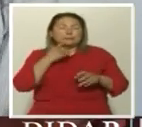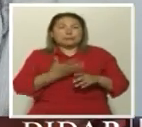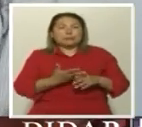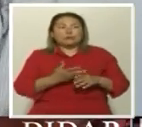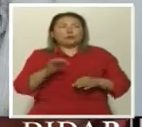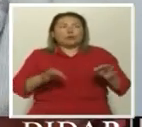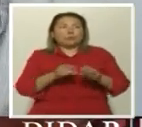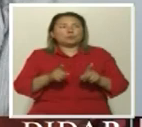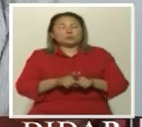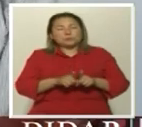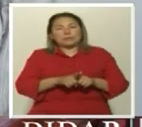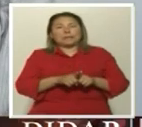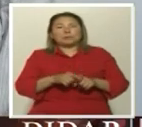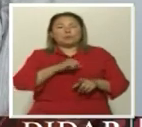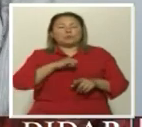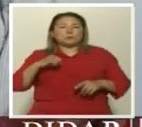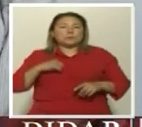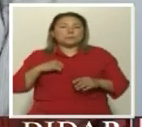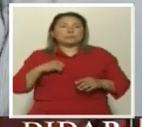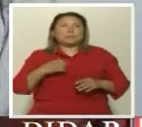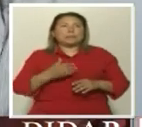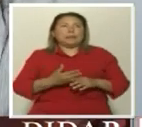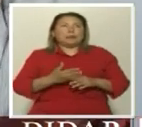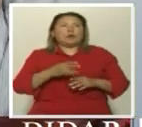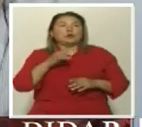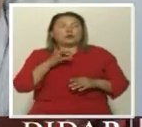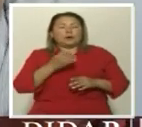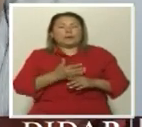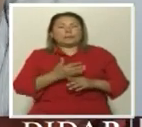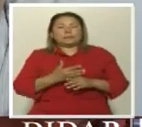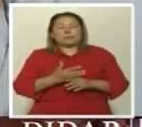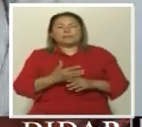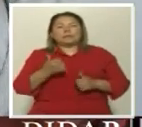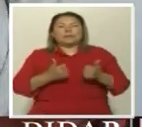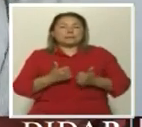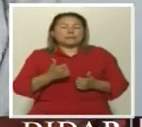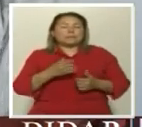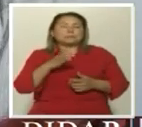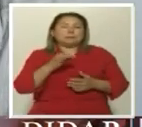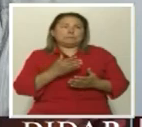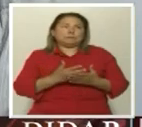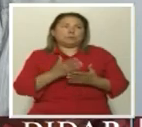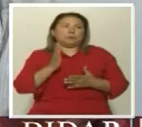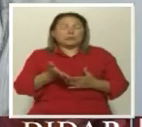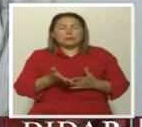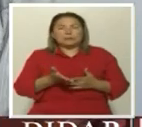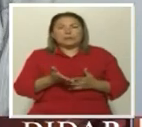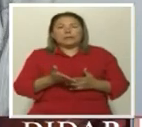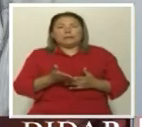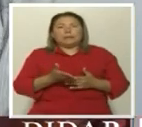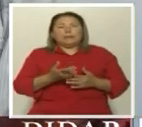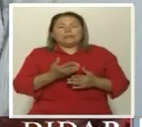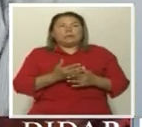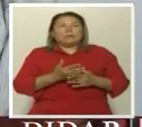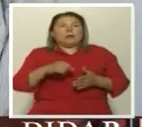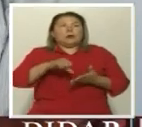жоба облыс бойынша студенттік өзін-өзі басқарудың бірыңғай құрылымын құруға, олардың көшбасшыларын сайлауға септігін тигізетін болады. Сондай-ақ сайлауға